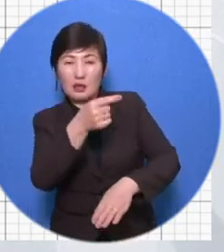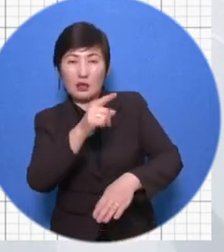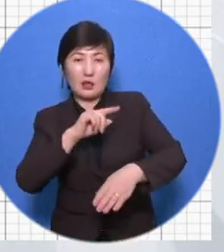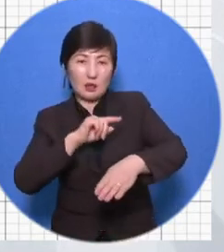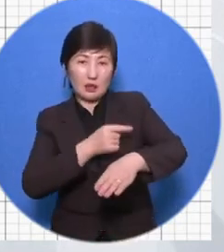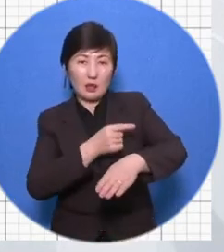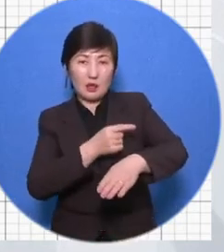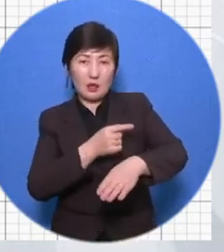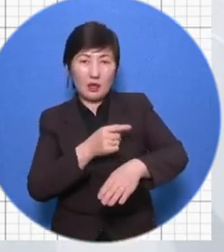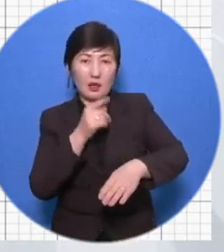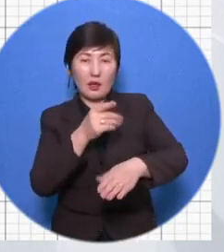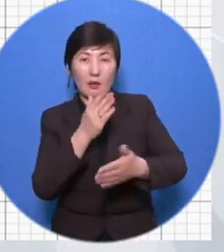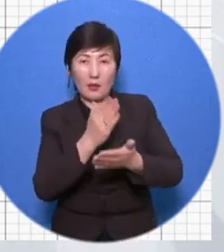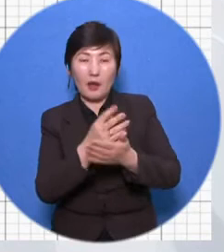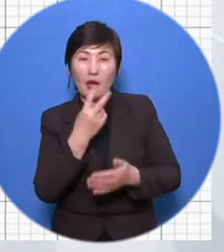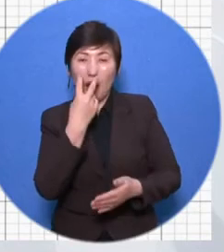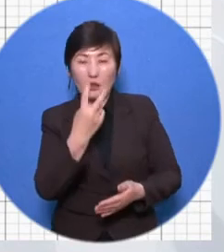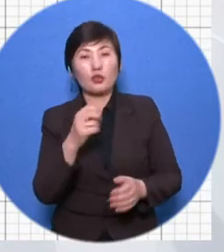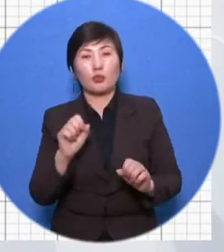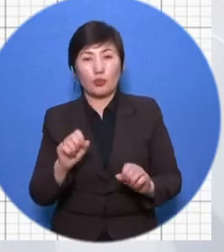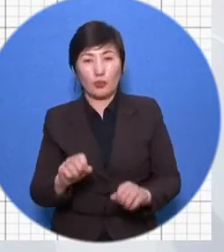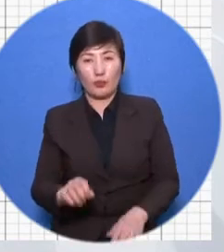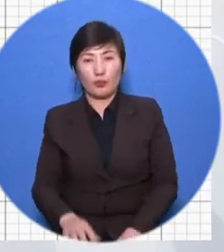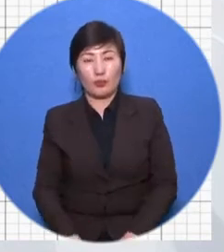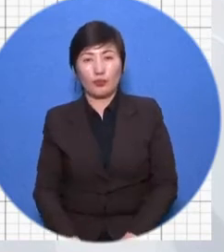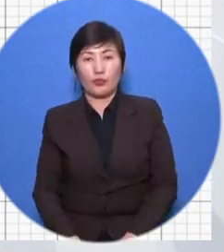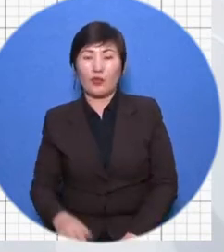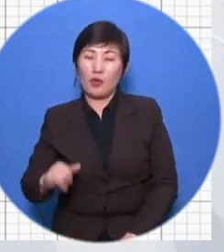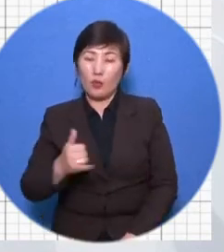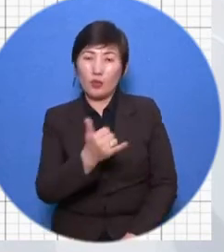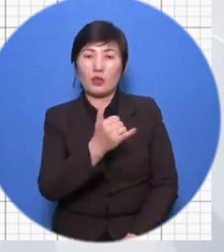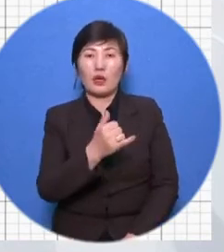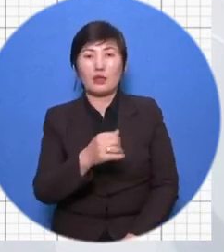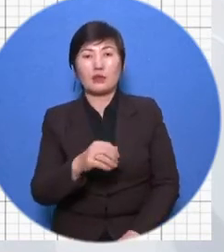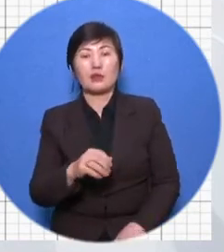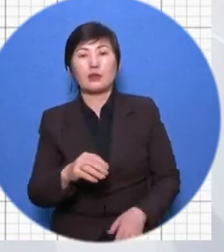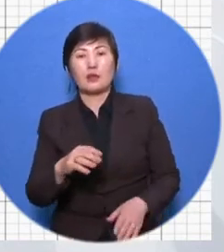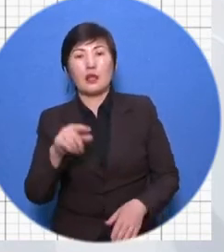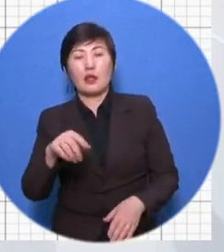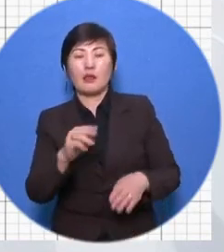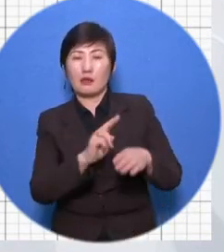тэмдэглэхэд оршиж байгаа хэсэг нь шууд харагдана. За ийм учраас энэ даалгаврыг та нарт